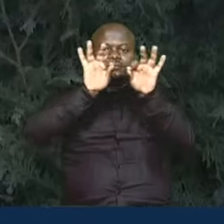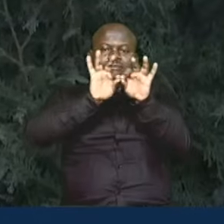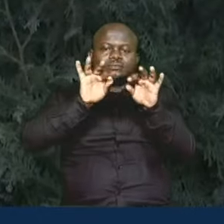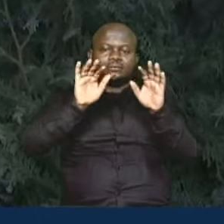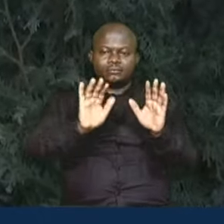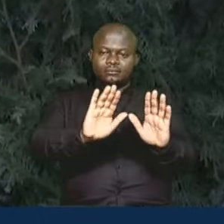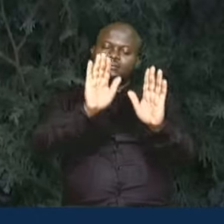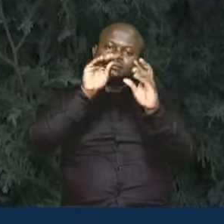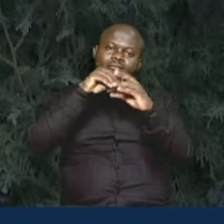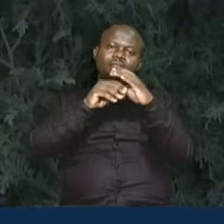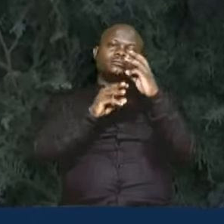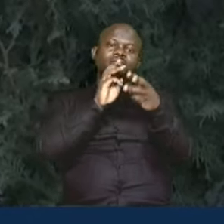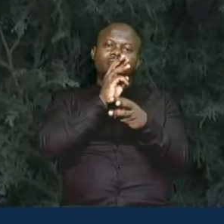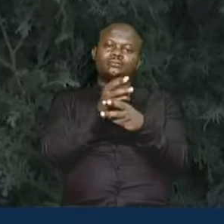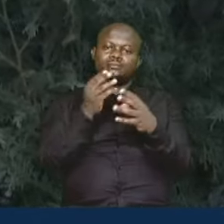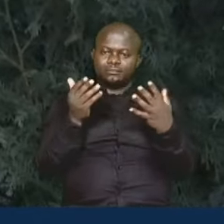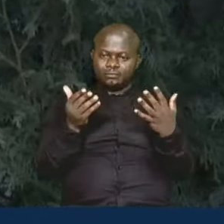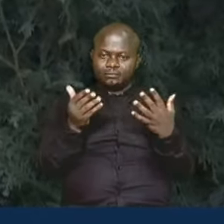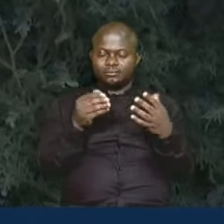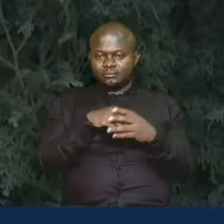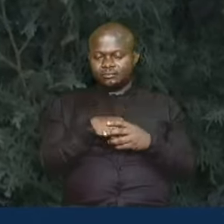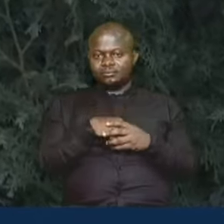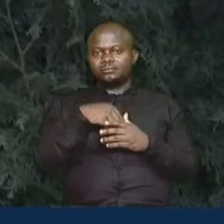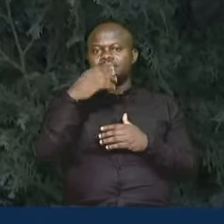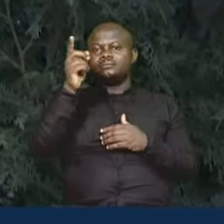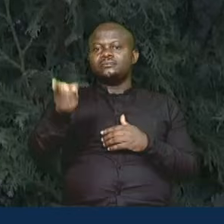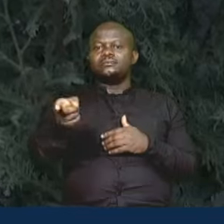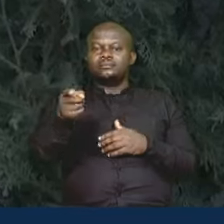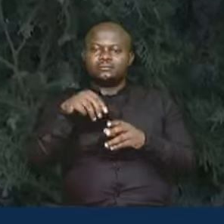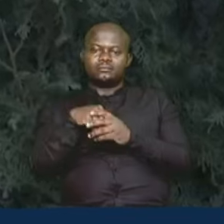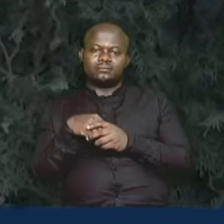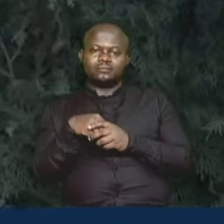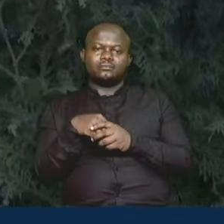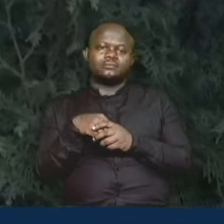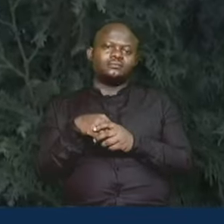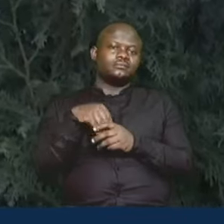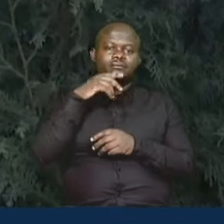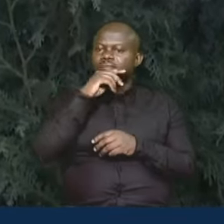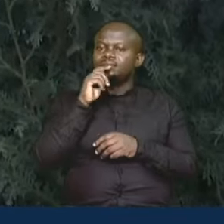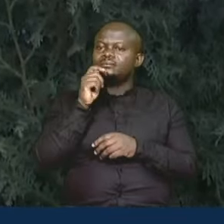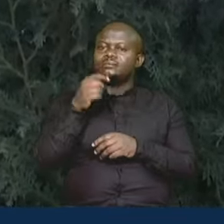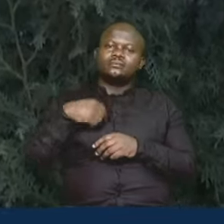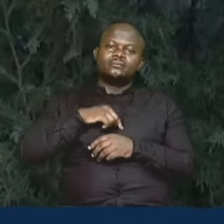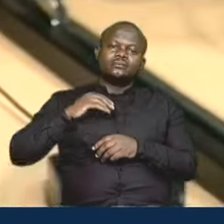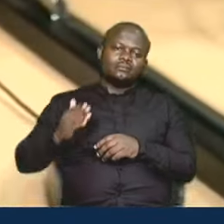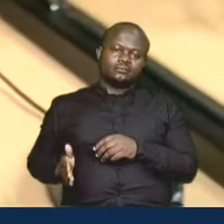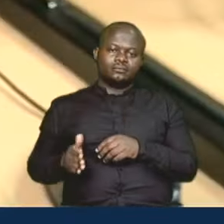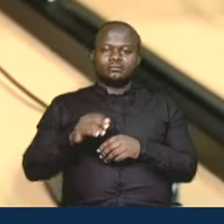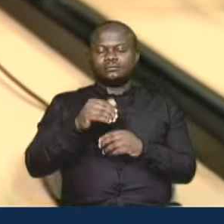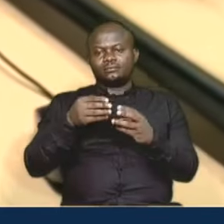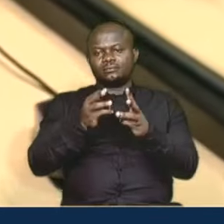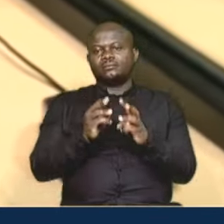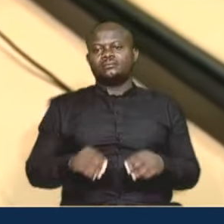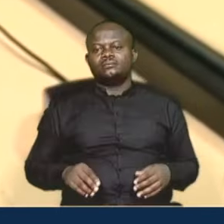tuzisige muri iyi si turimo ngo nitujya muri ku mbuga nkoranyambaga twitwara ukundi kuntu. Abakoresha